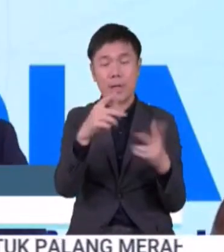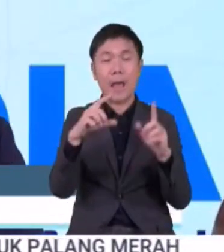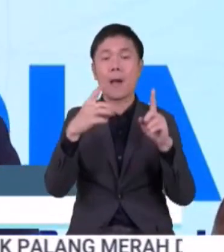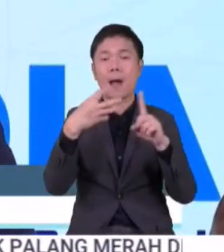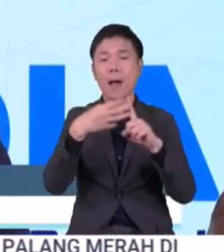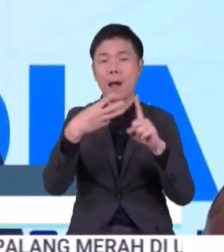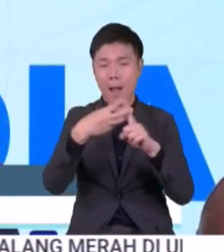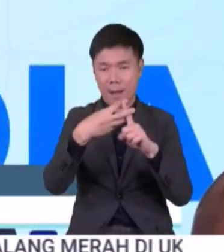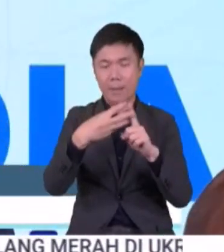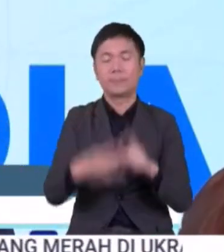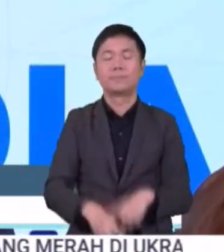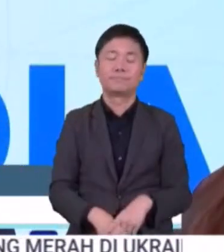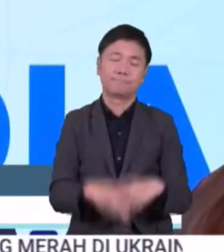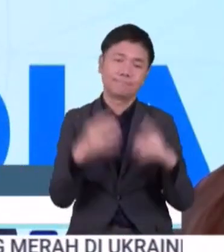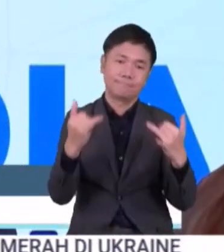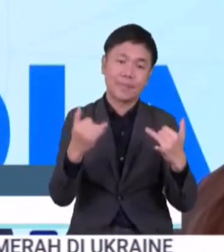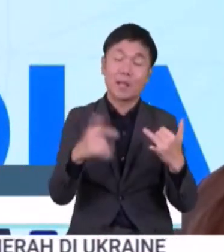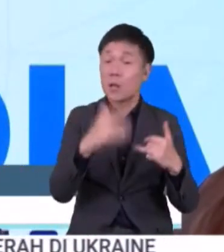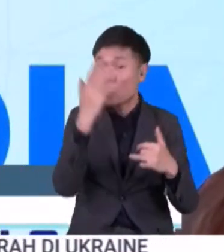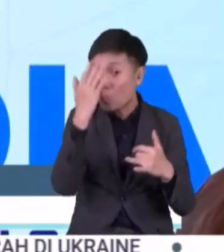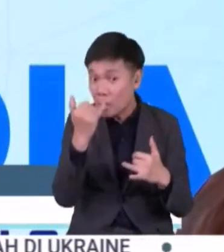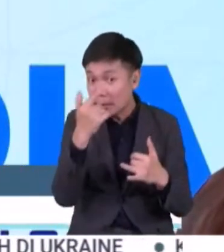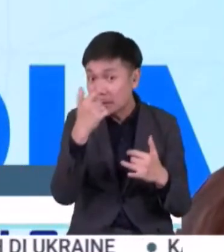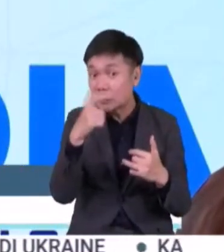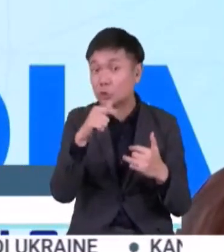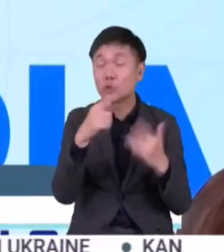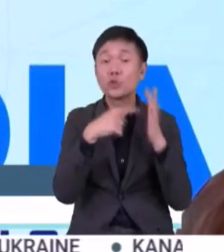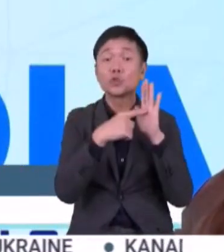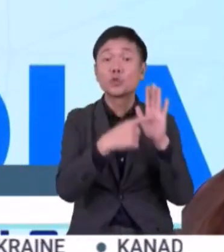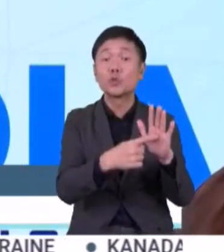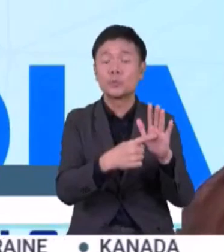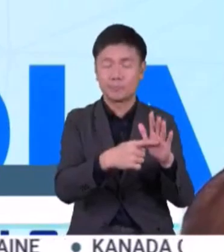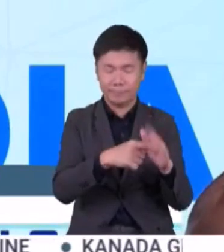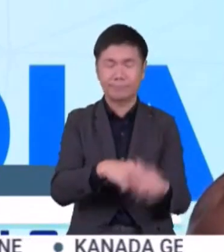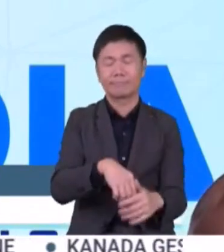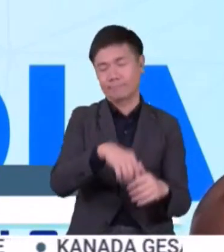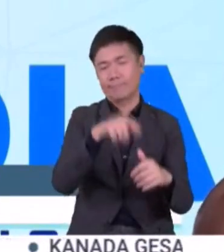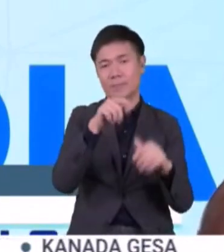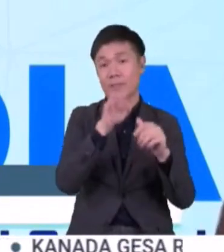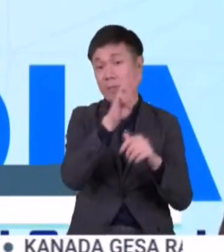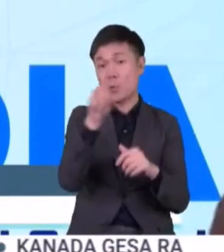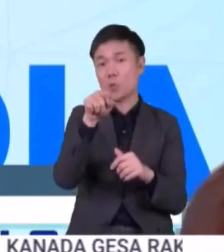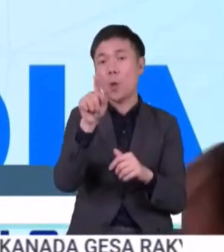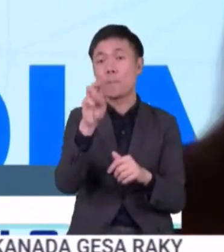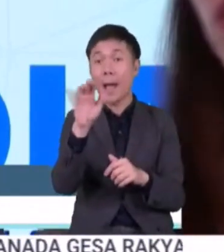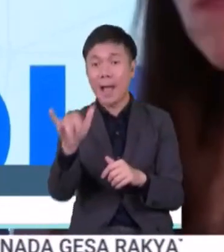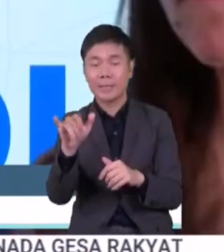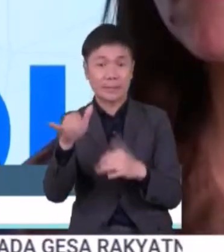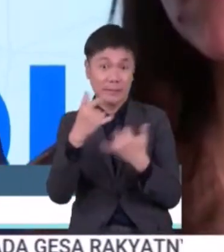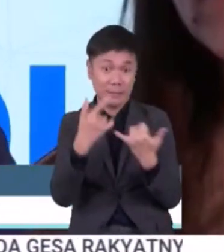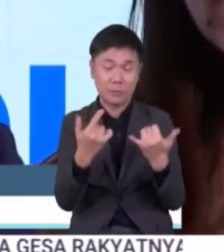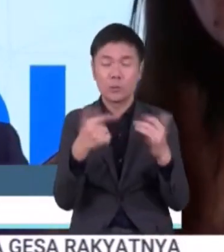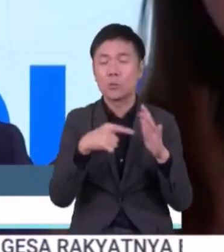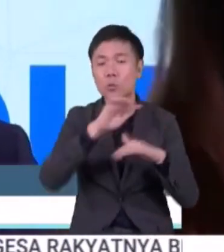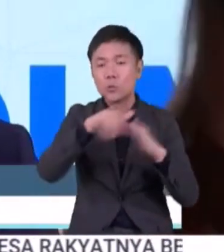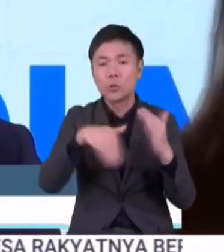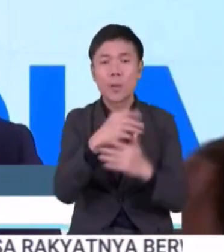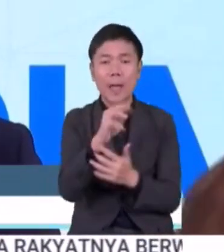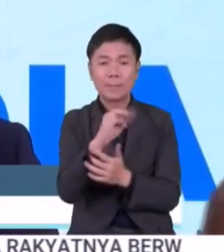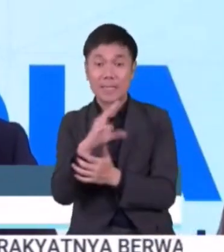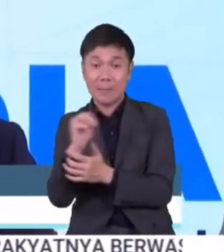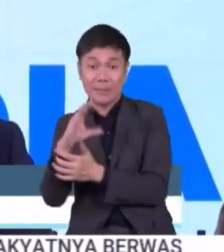bernama inisiatif itu merupakan kerjasama portal sebenarnya.my seliaan suruhanjaya komunikasi dan multimedia